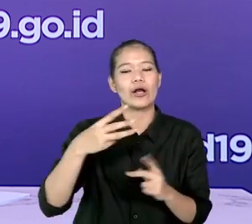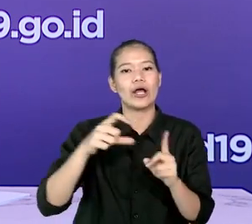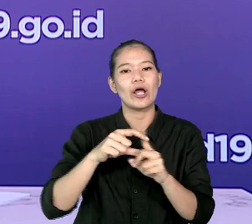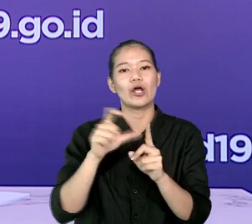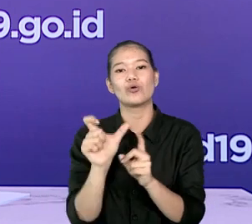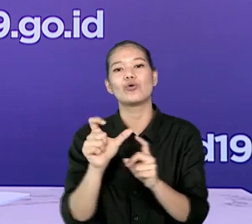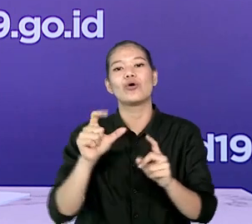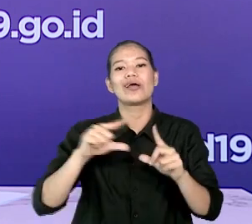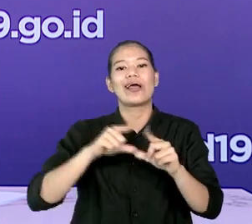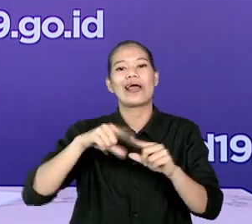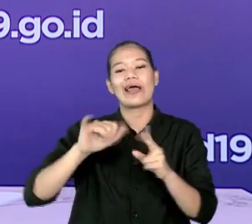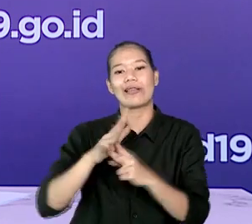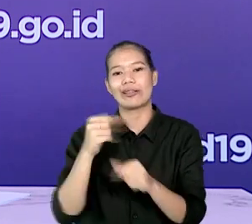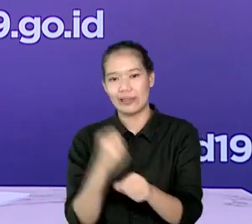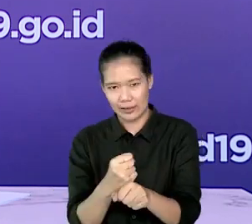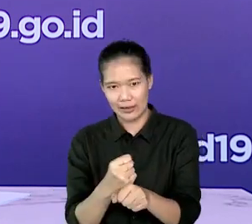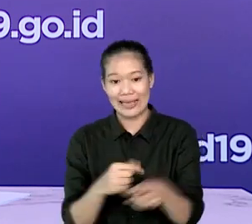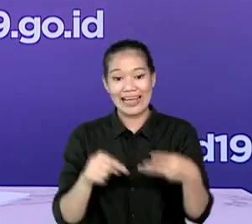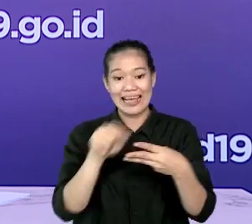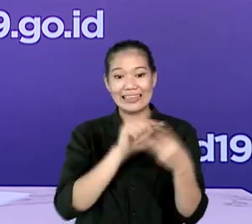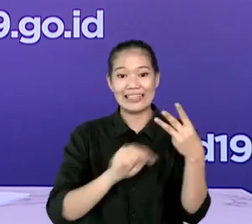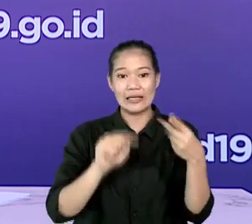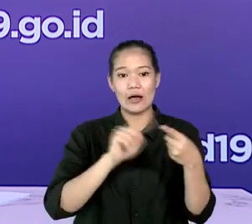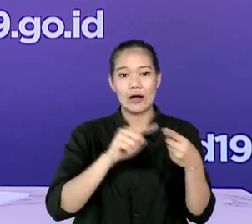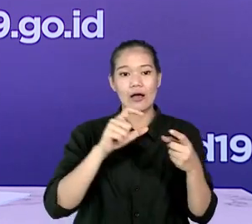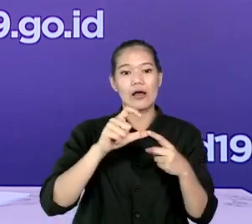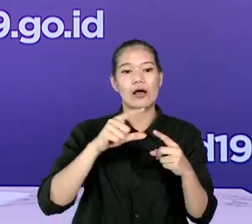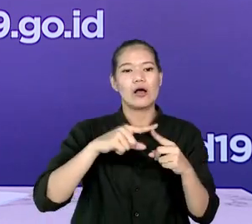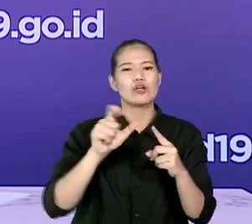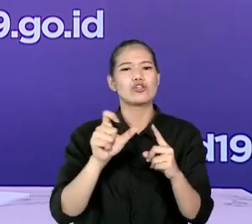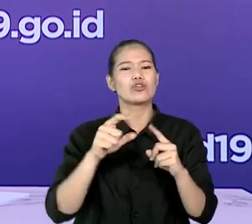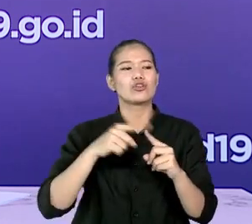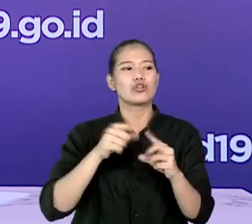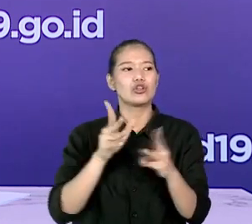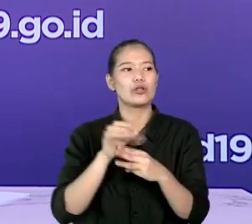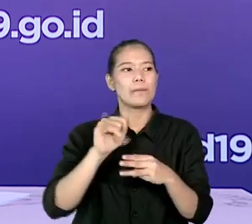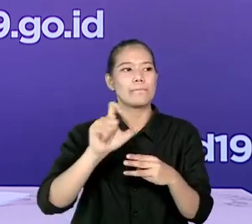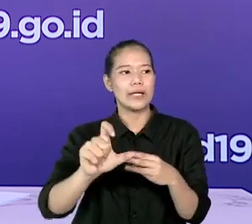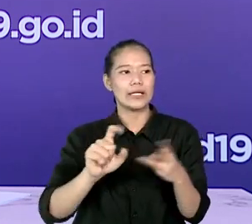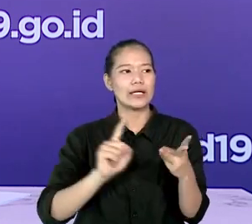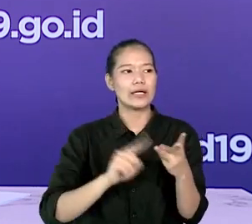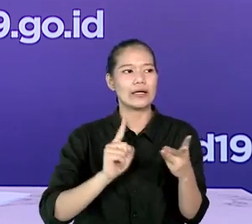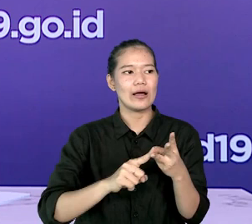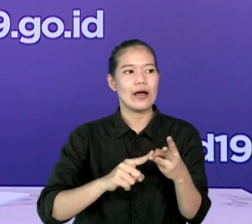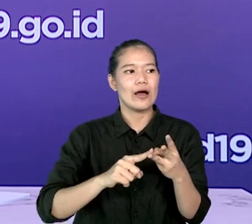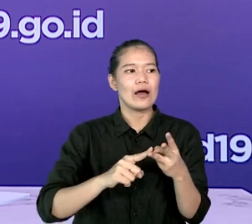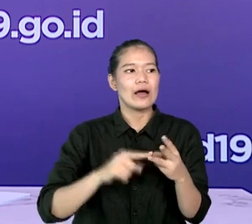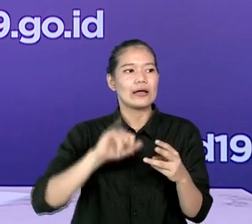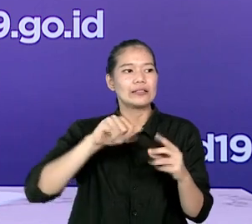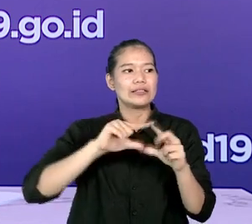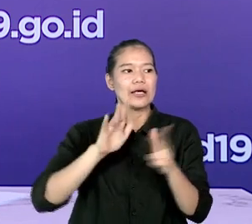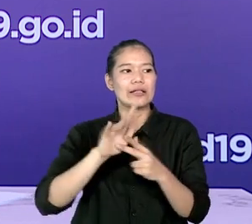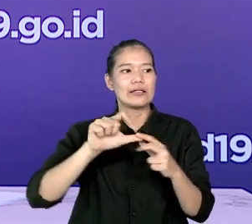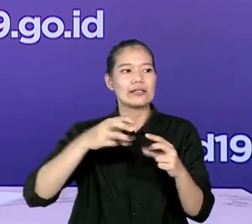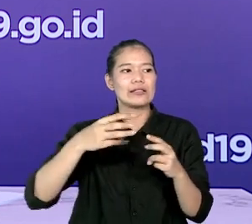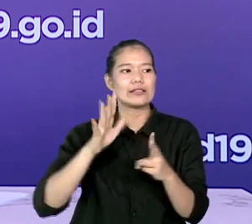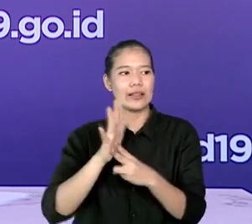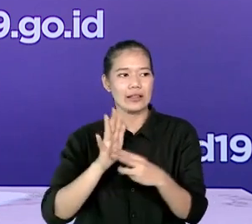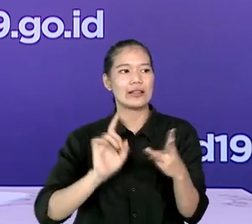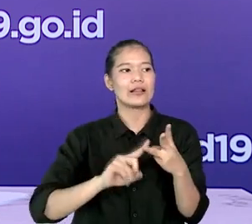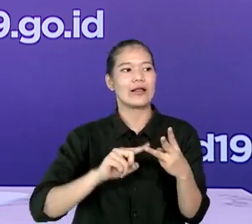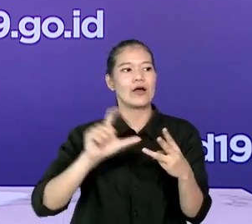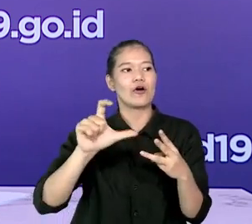vektor ketiga vaksin tersebut adalah sputnik V vaksin Jensen dan vaksin